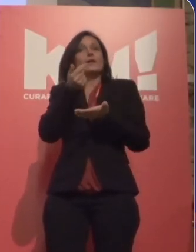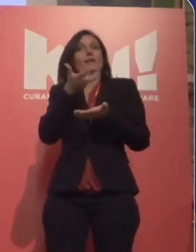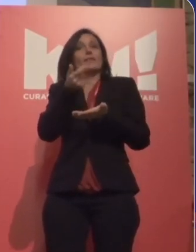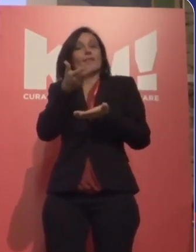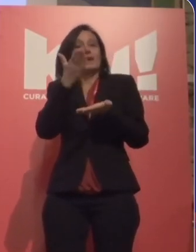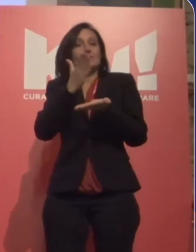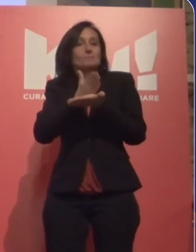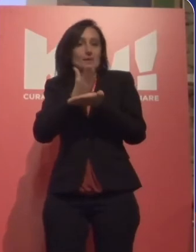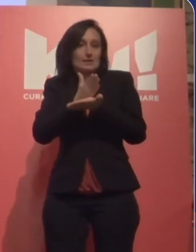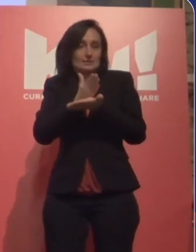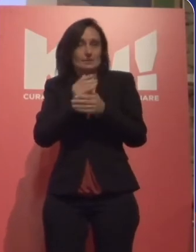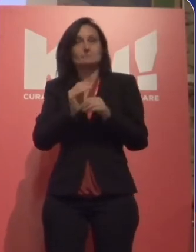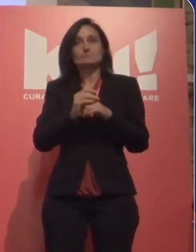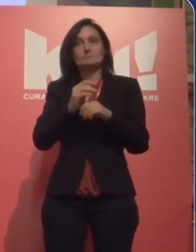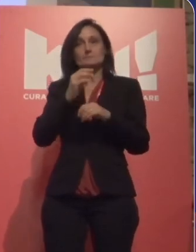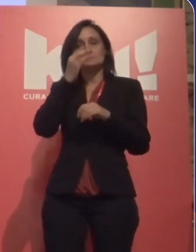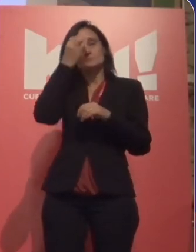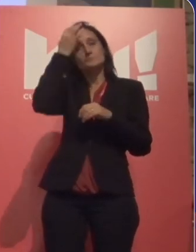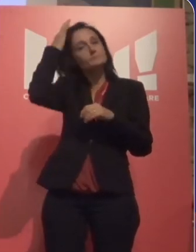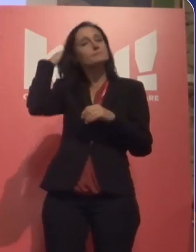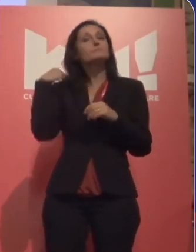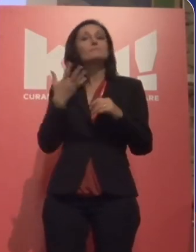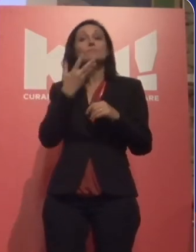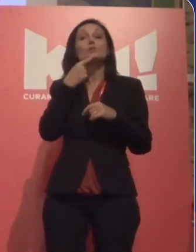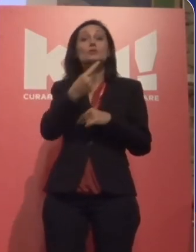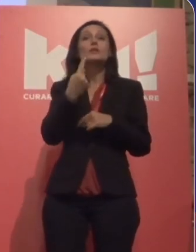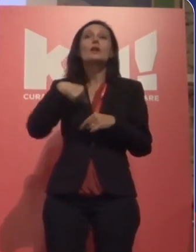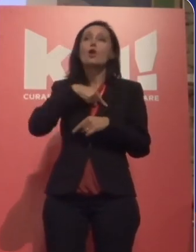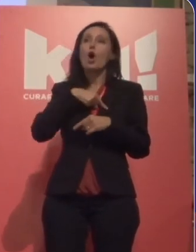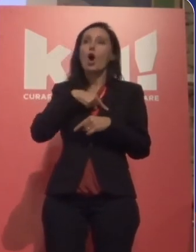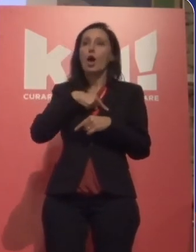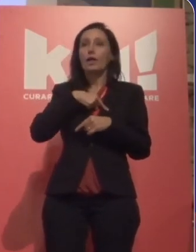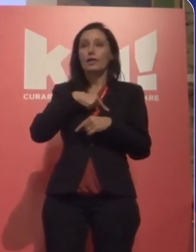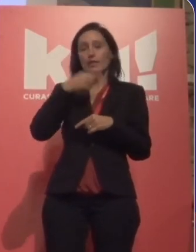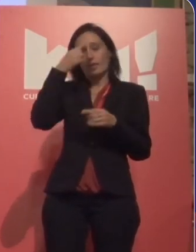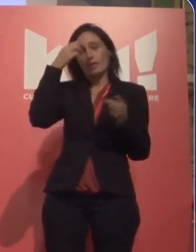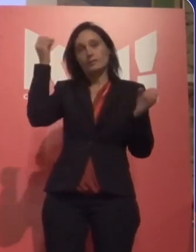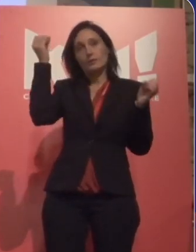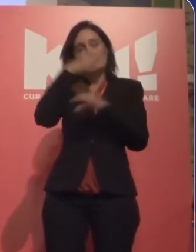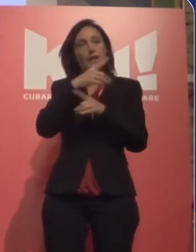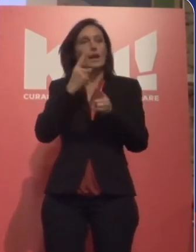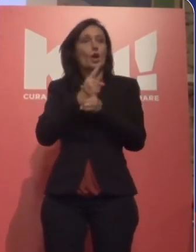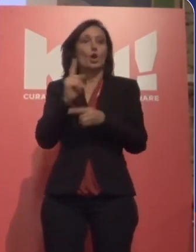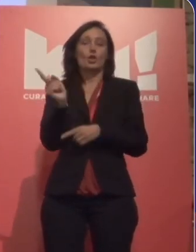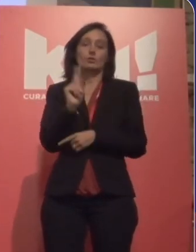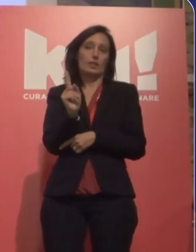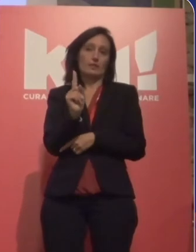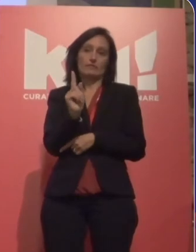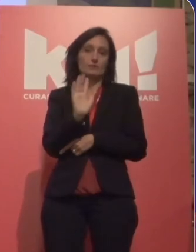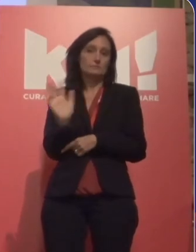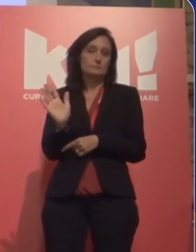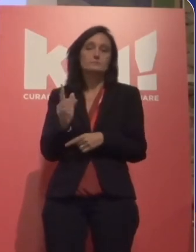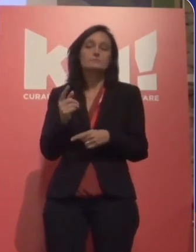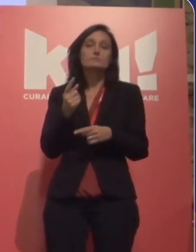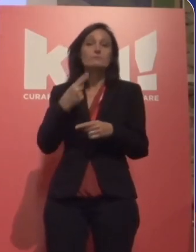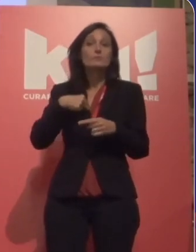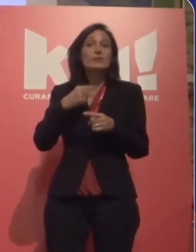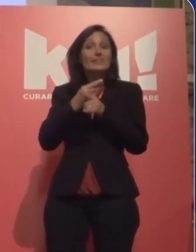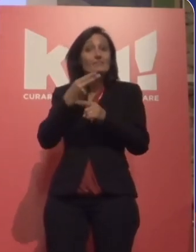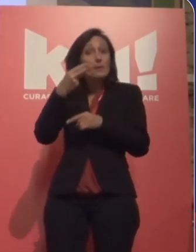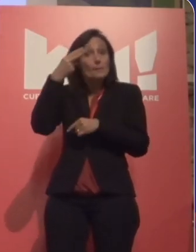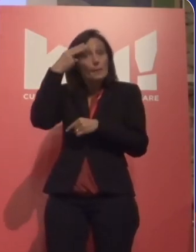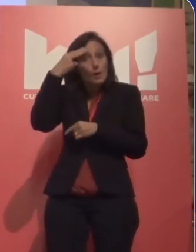che non dobbiamo dimenticare che quando dobbiamo ricordare dobbiamo